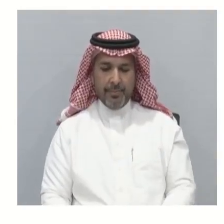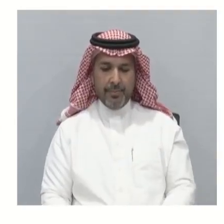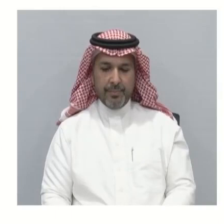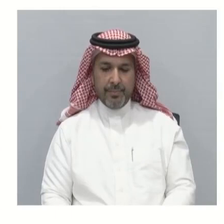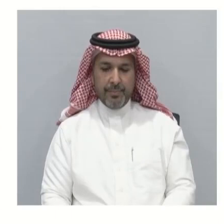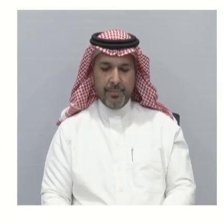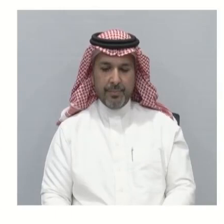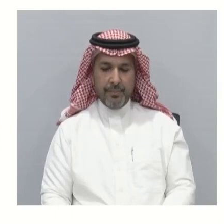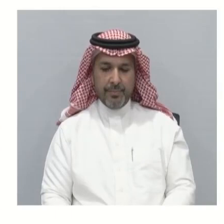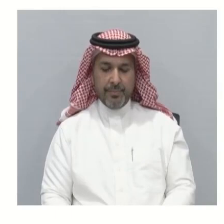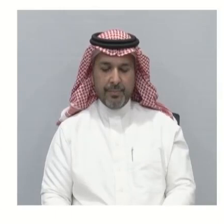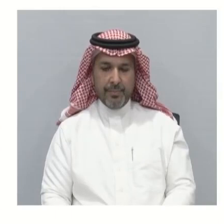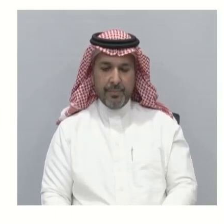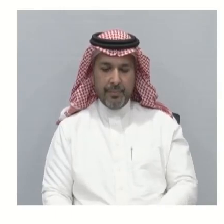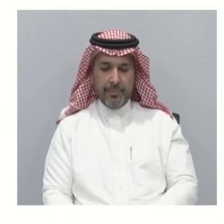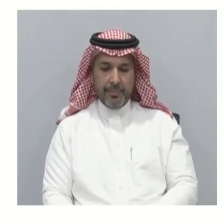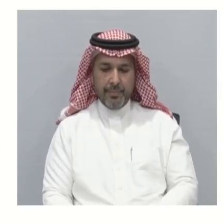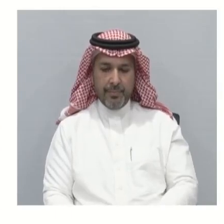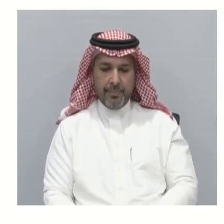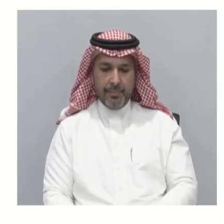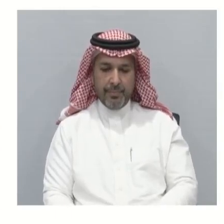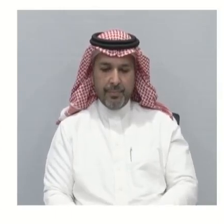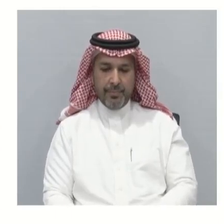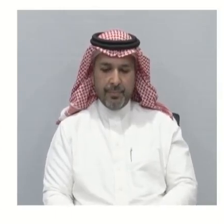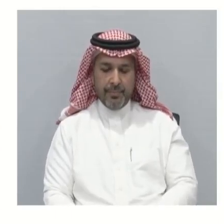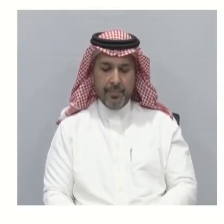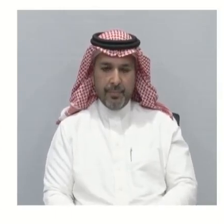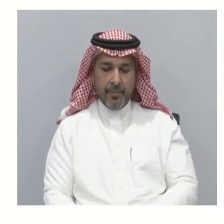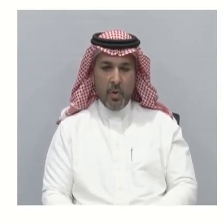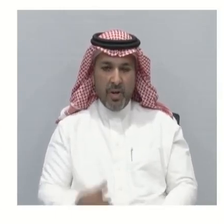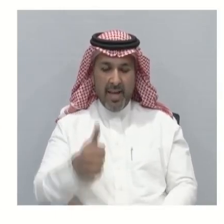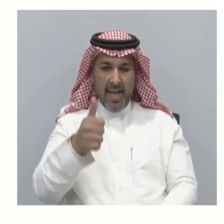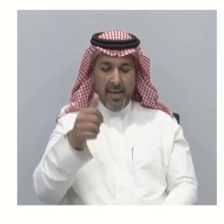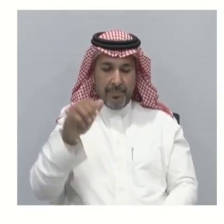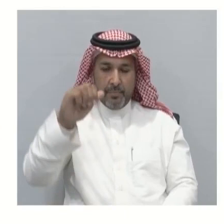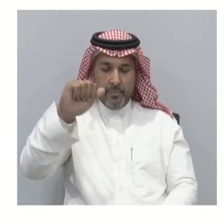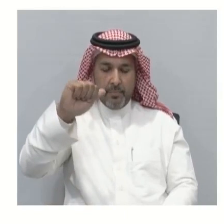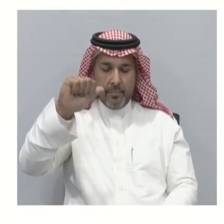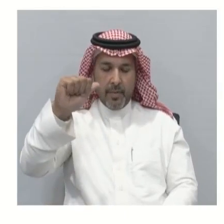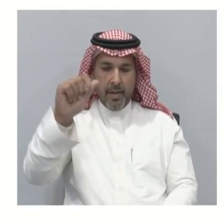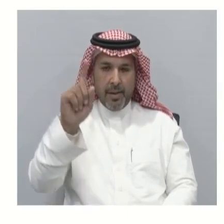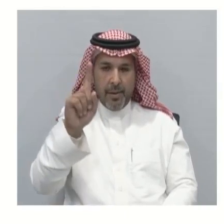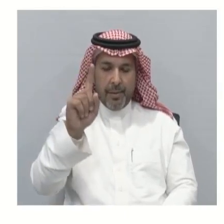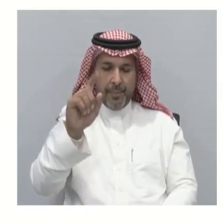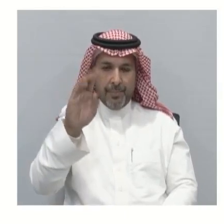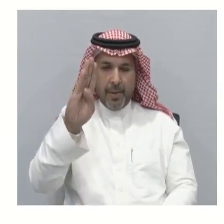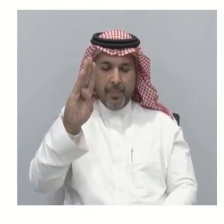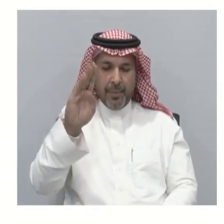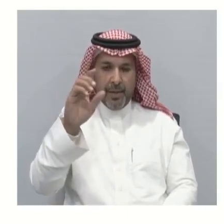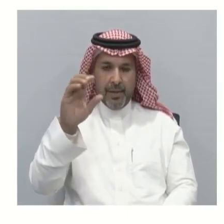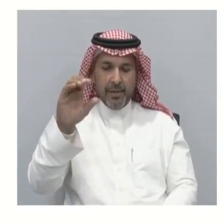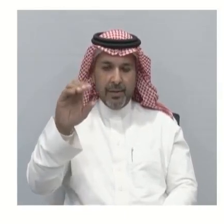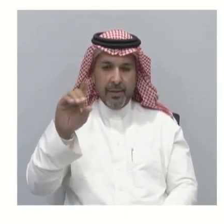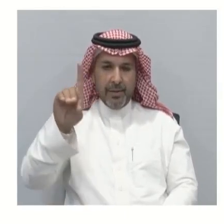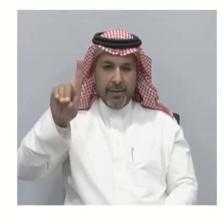سؤال 24 هل الزاويه اي بي دي ولا اكبر من الزاويه بي دي اي او اقل